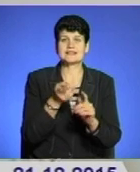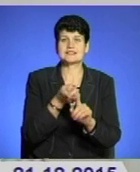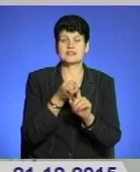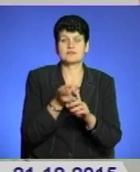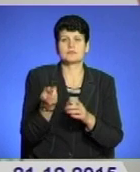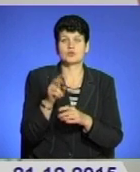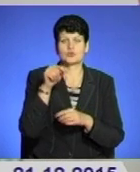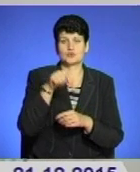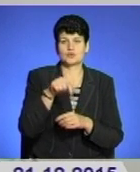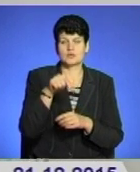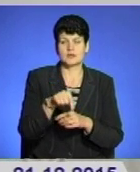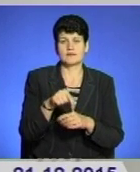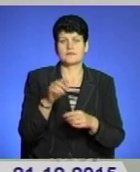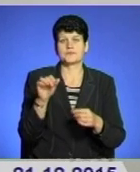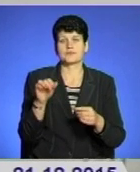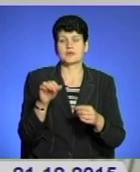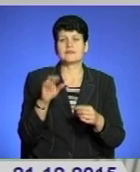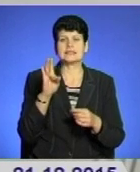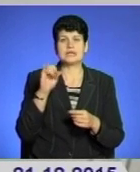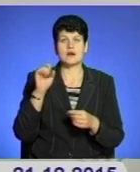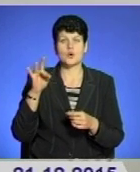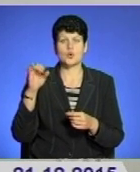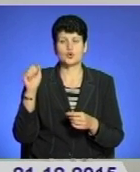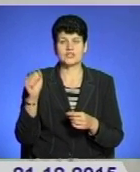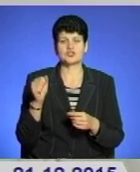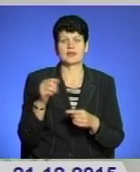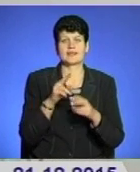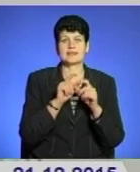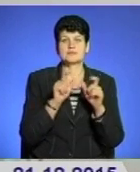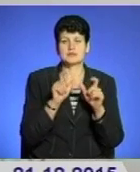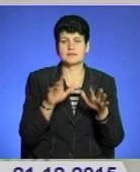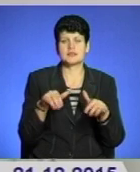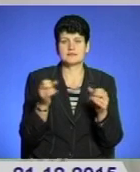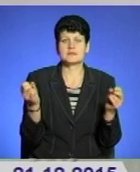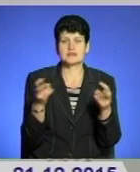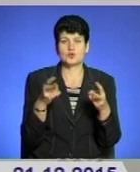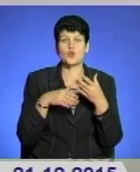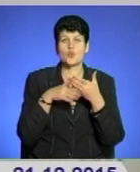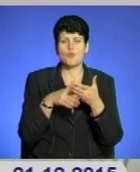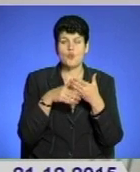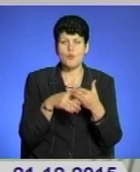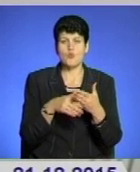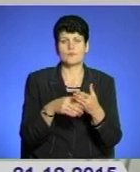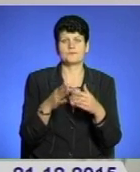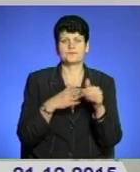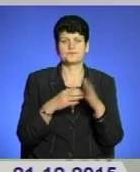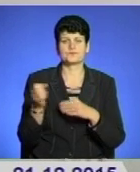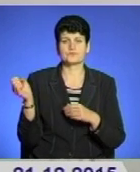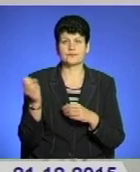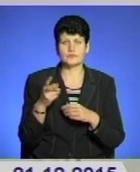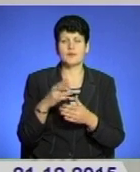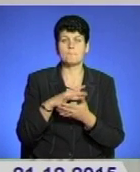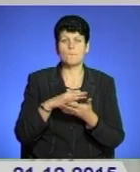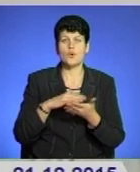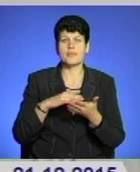наш наркологічний заклад, де ми надаємо повну спеціалізовану медичну допомогу, кваліфіковану, з